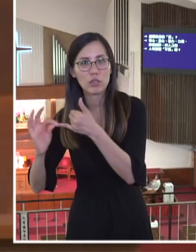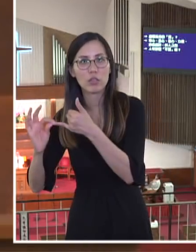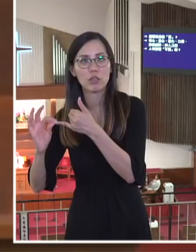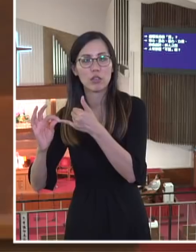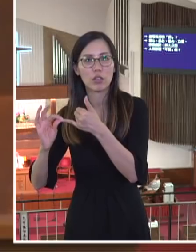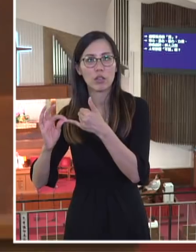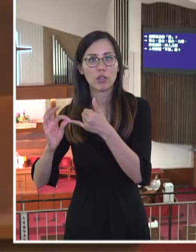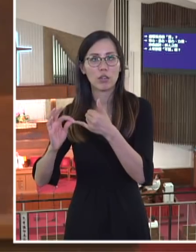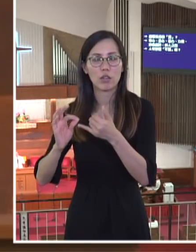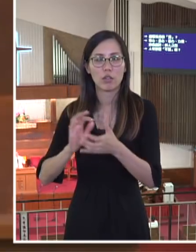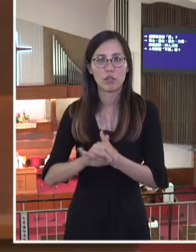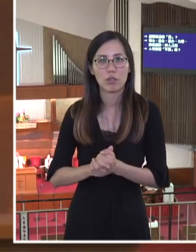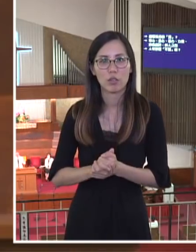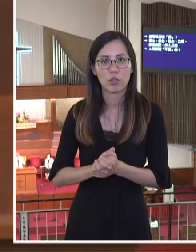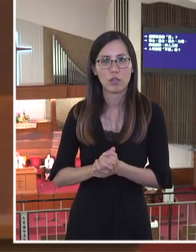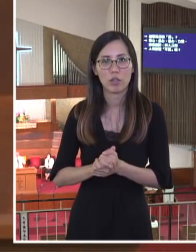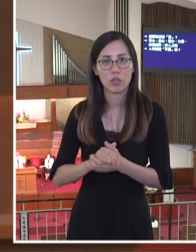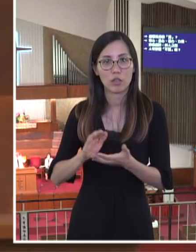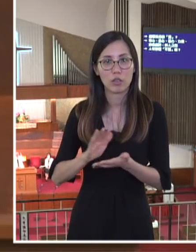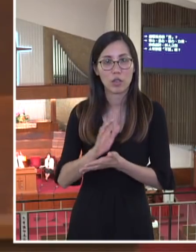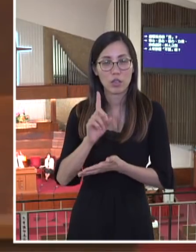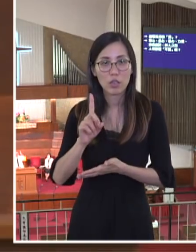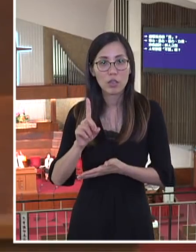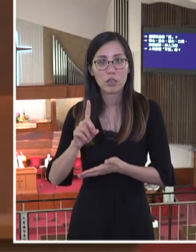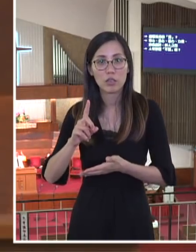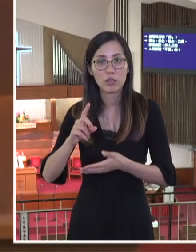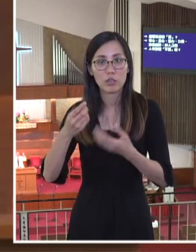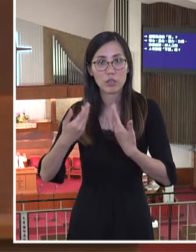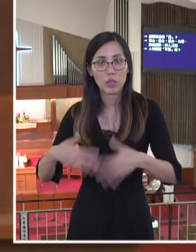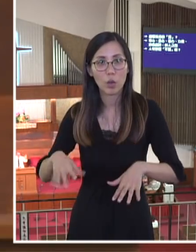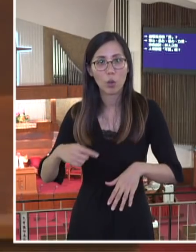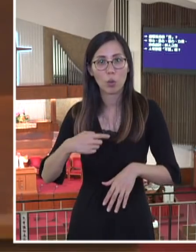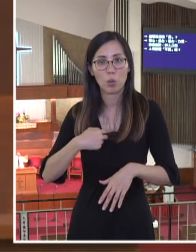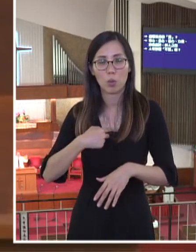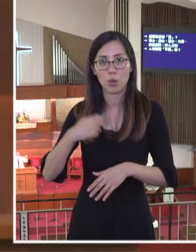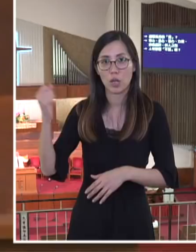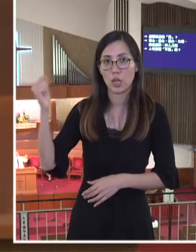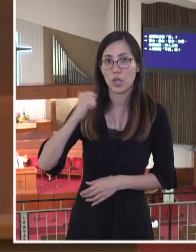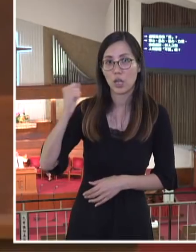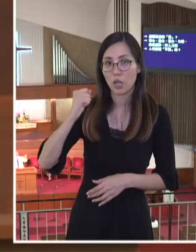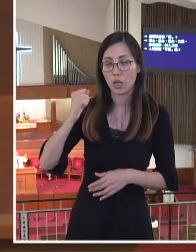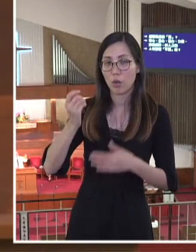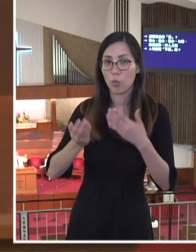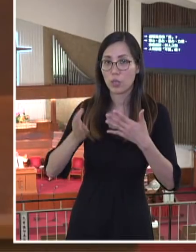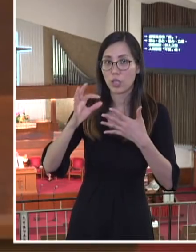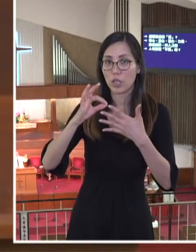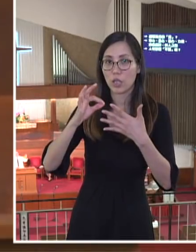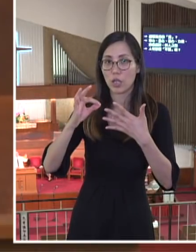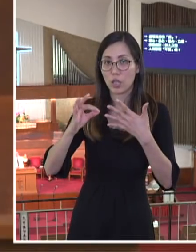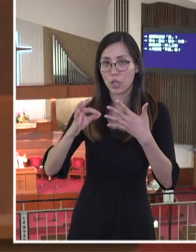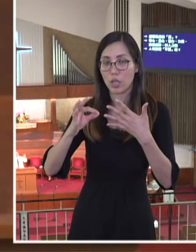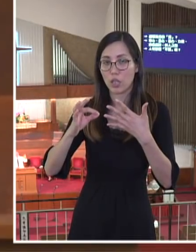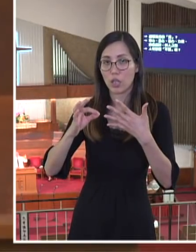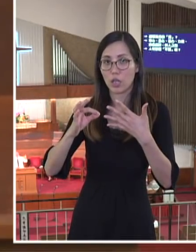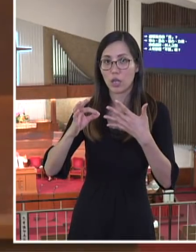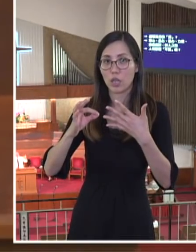的项目呢其实过多一年就会怎样？那个人的黄金期就可能随着老了一年，